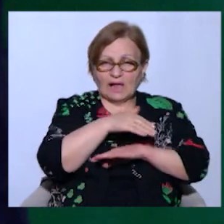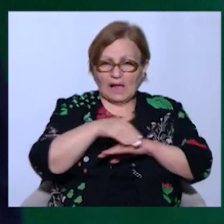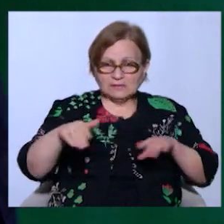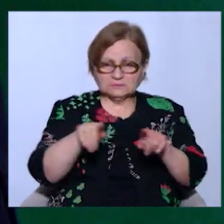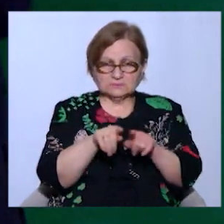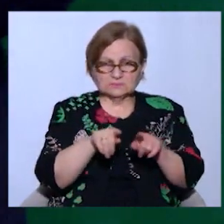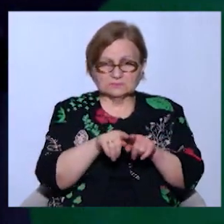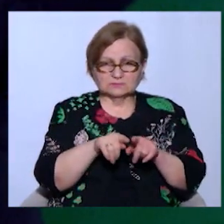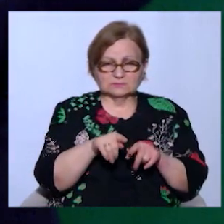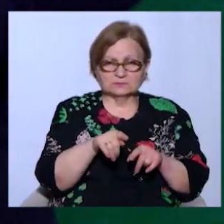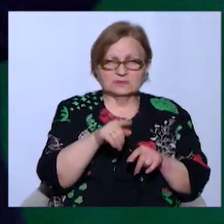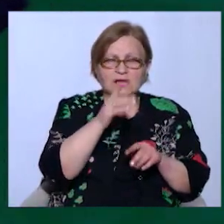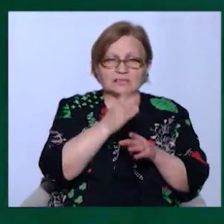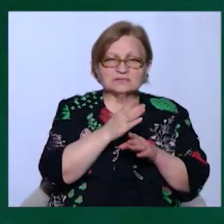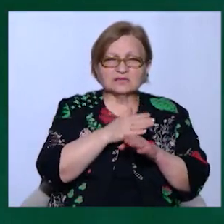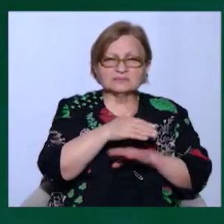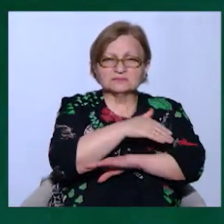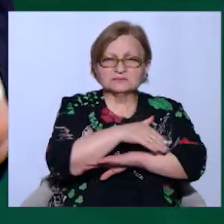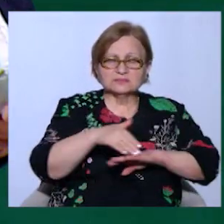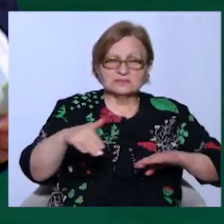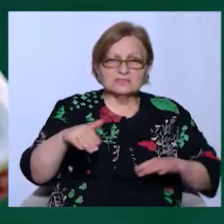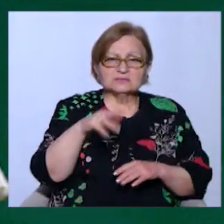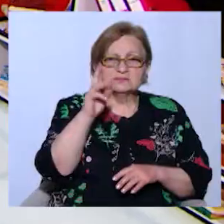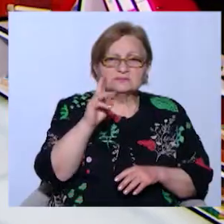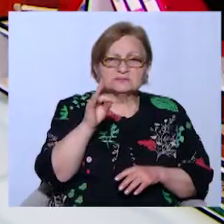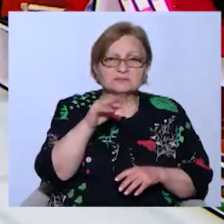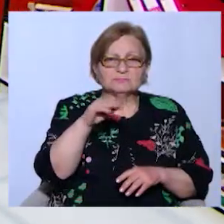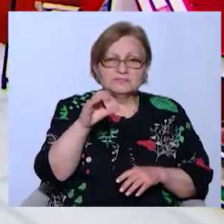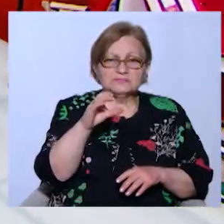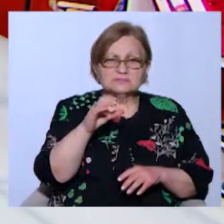სხივი არის წრფის ნაწილი. აგერი მაქვს მე